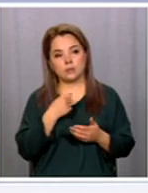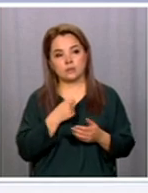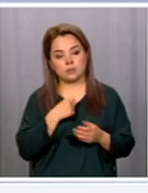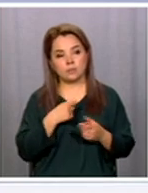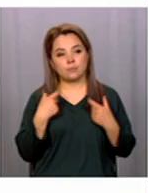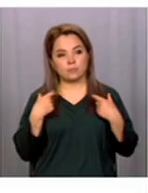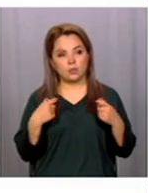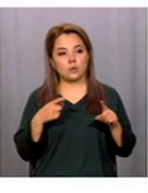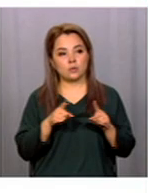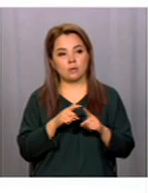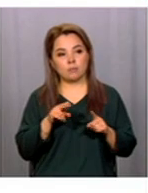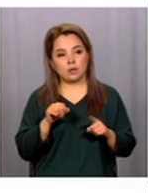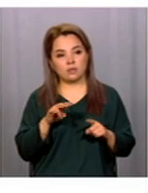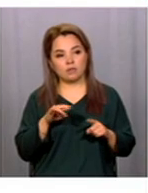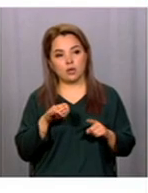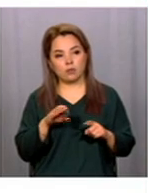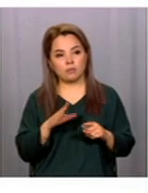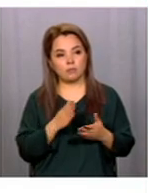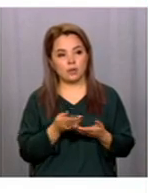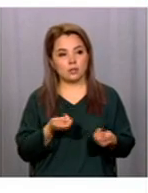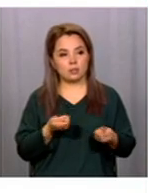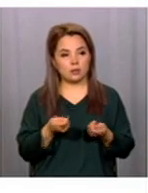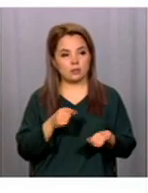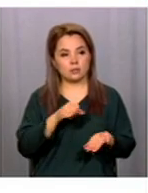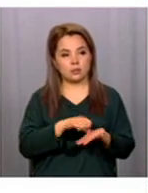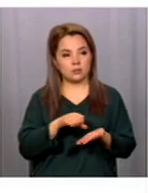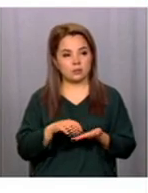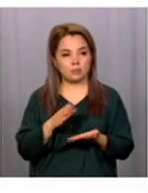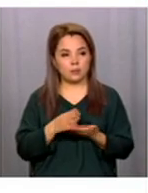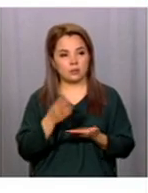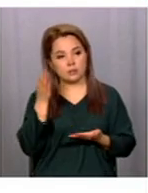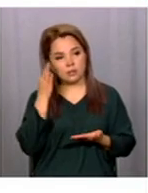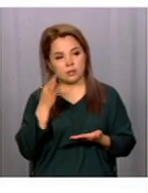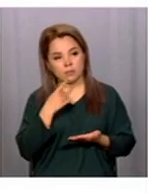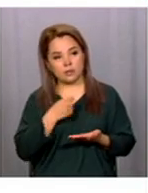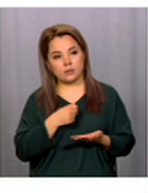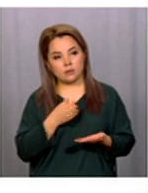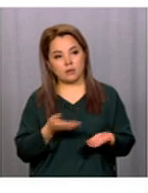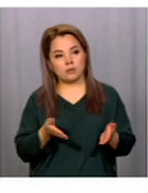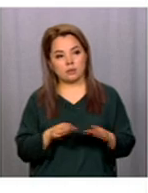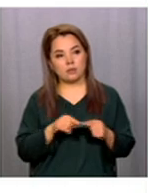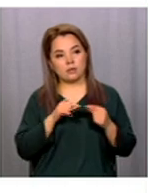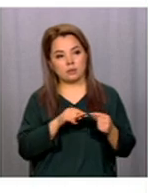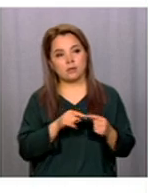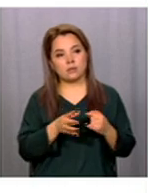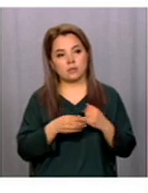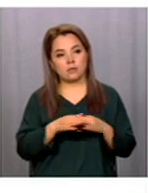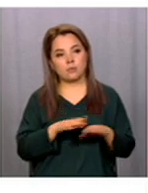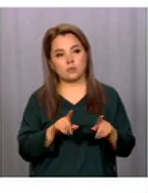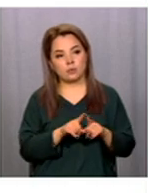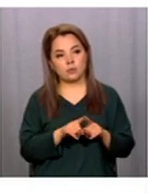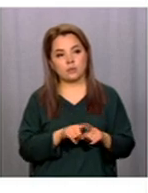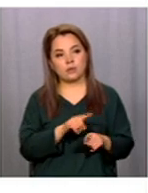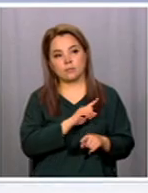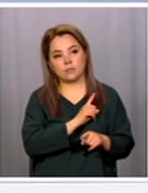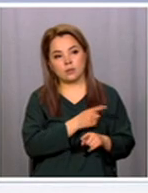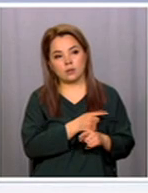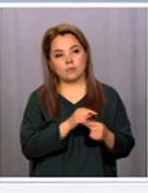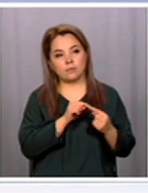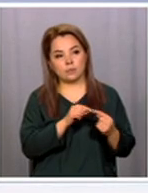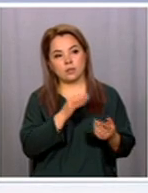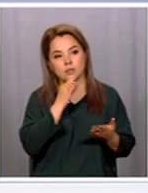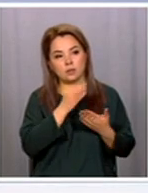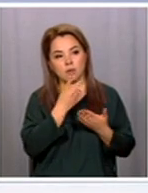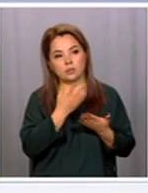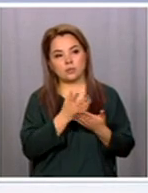Панфилов басқарған еді. Және Балакаламск түбінде неміс әскерлеріне қарсы бұл дивизия ерлікпен соғыса білді.